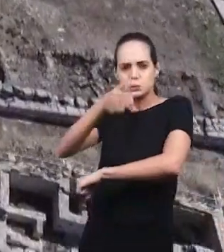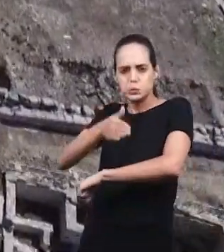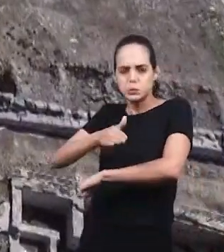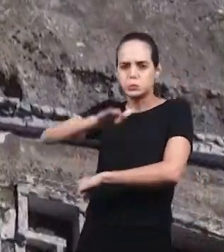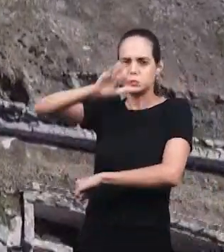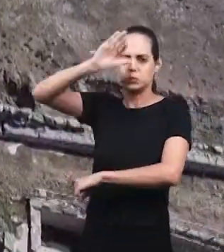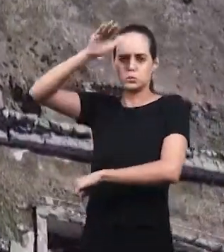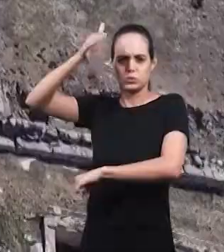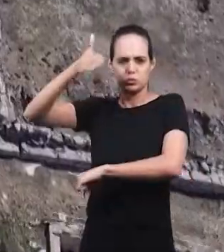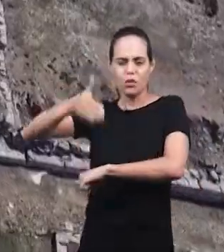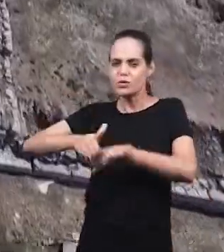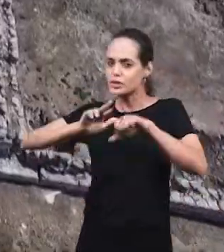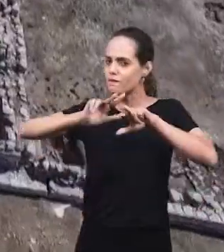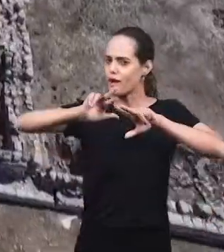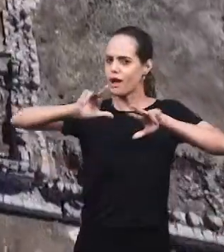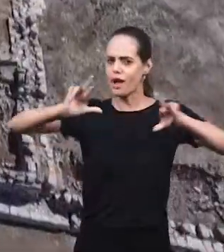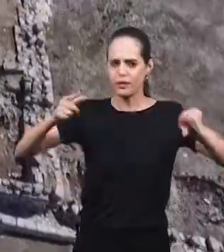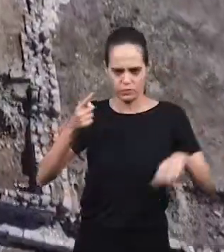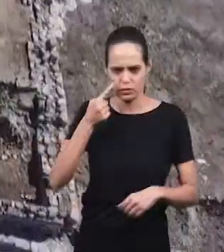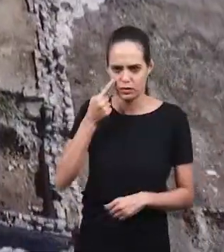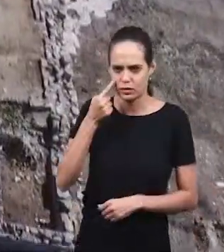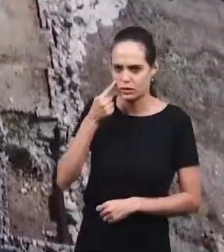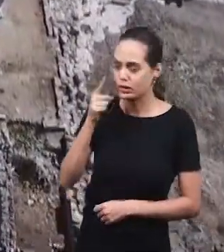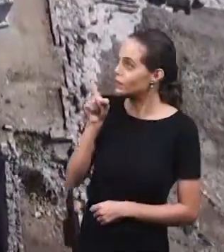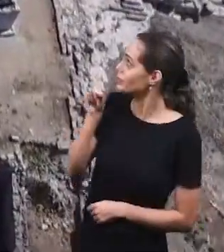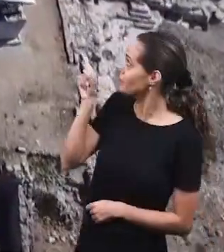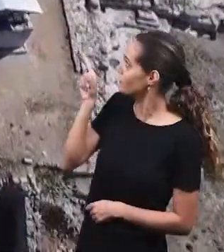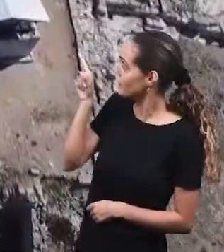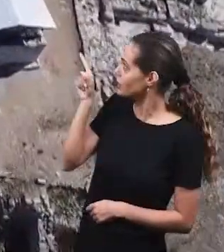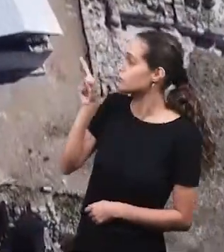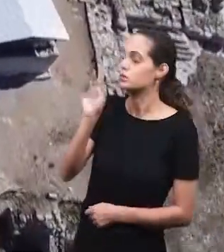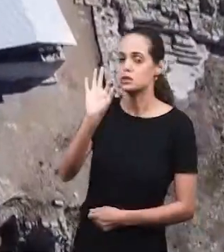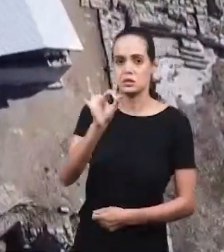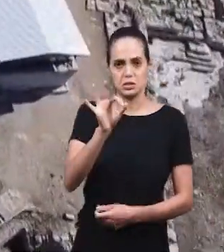le mont Ebal. C'est vrai.